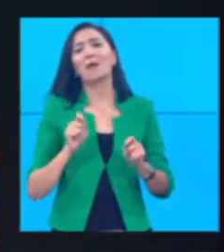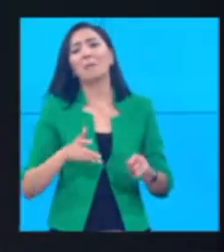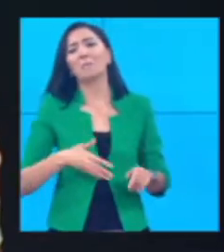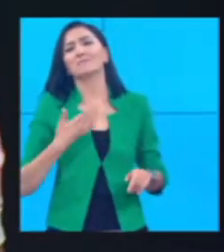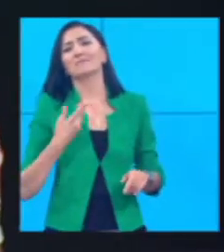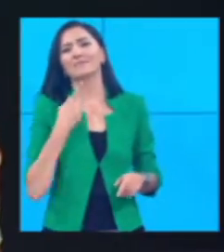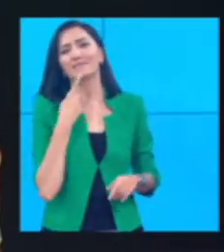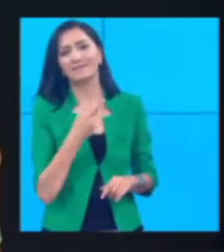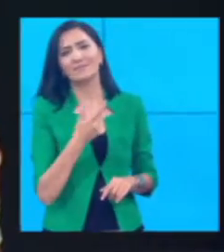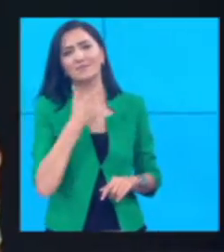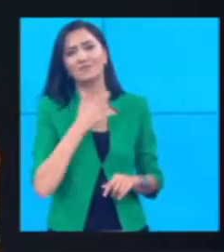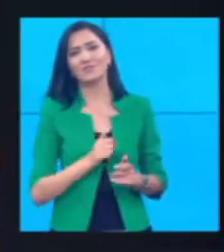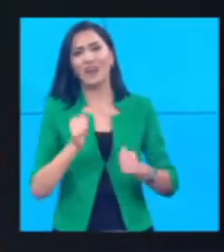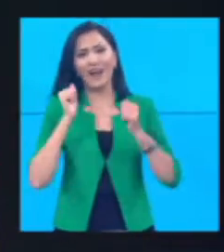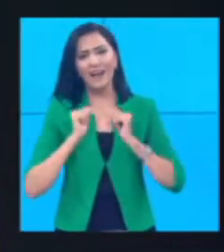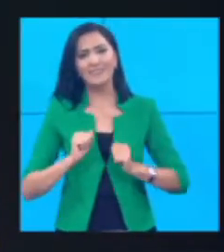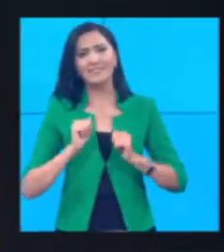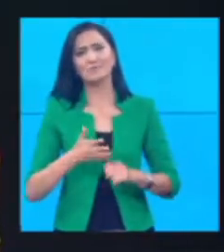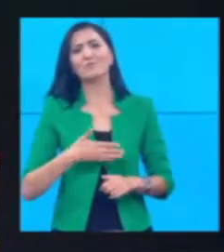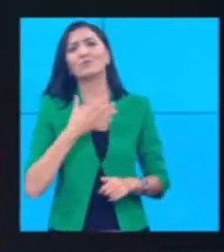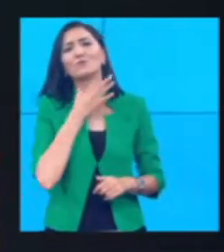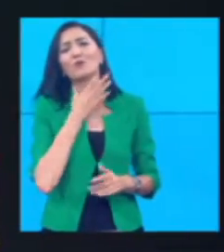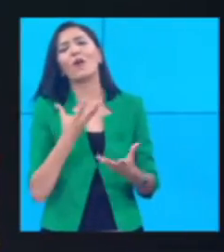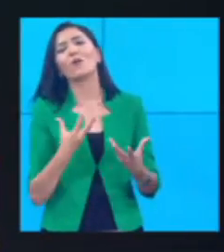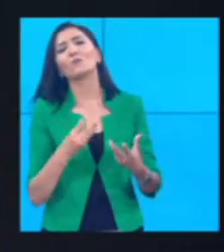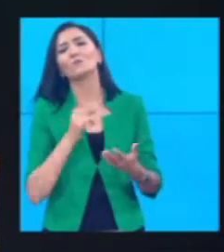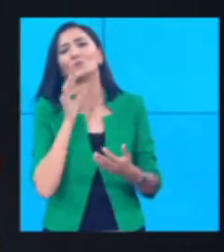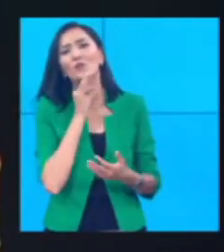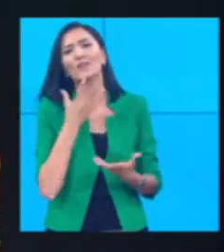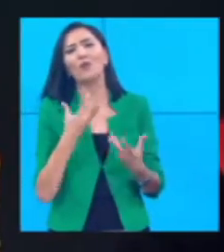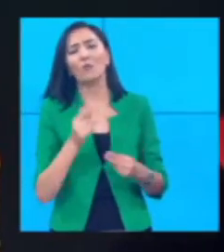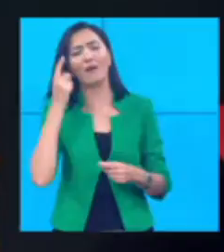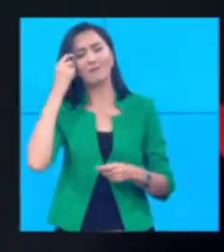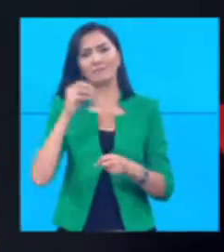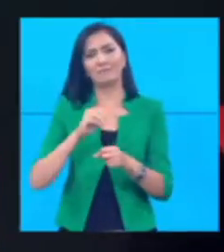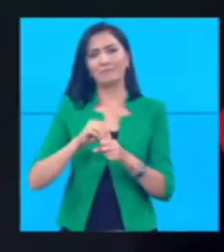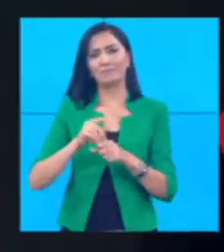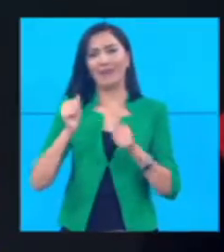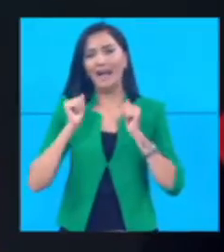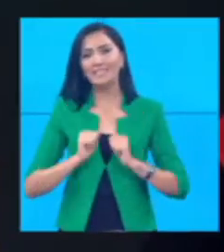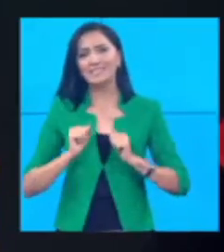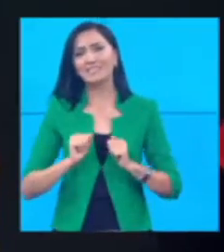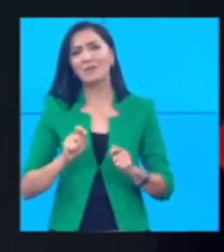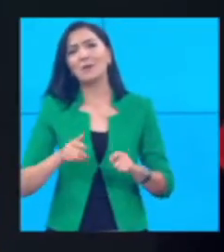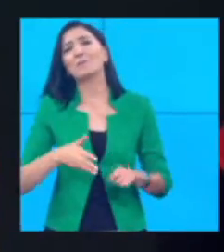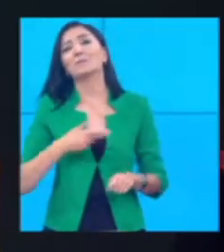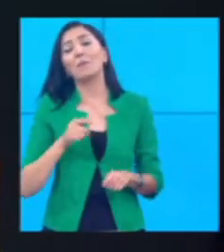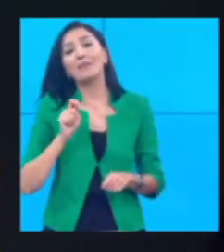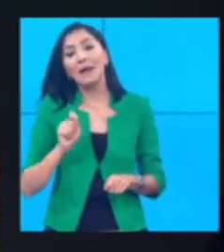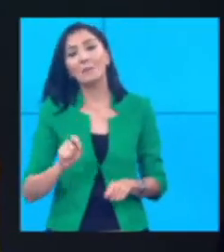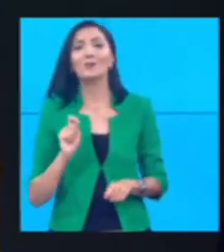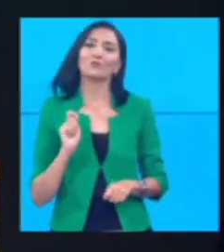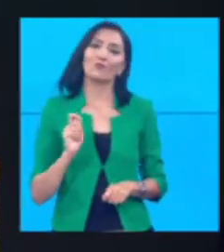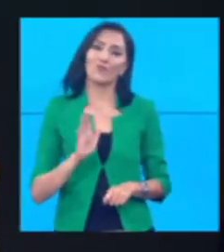zaman vücut aynı şekilde hani antrenman yapmaya müsait olmuyor. Hani kafa yapısı. O gün mesela antrenman yapmak istemiyor. Ama